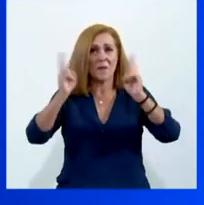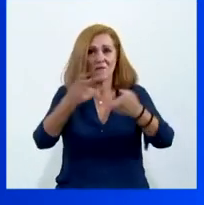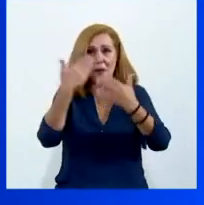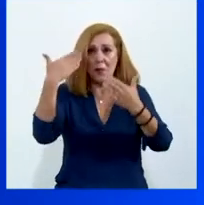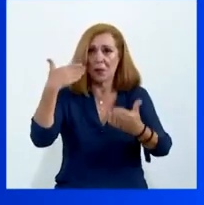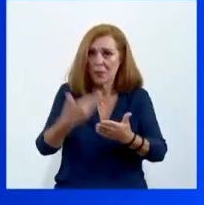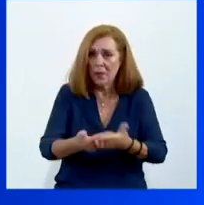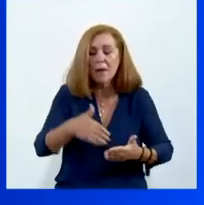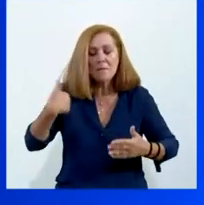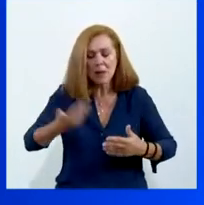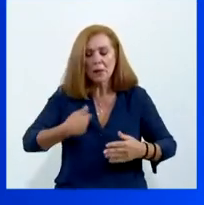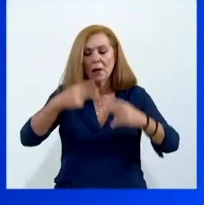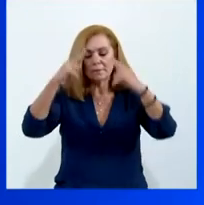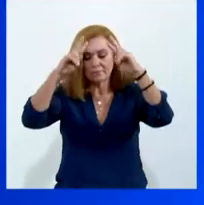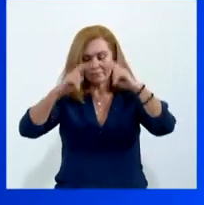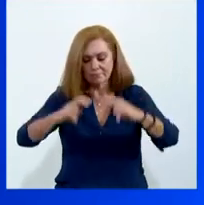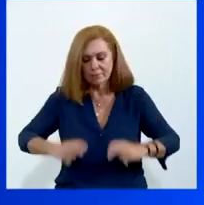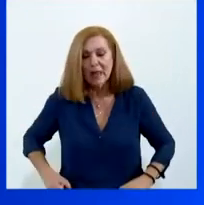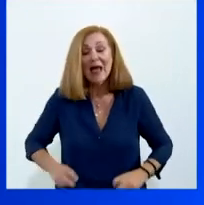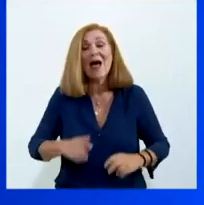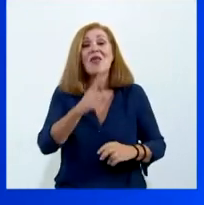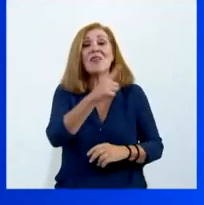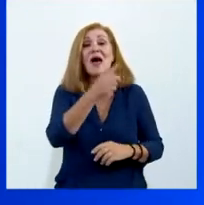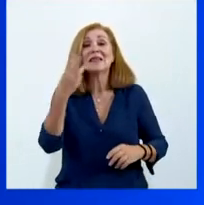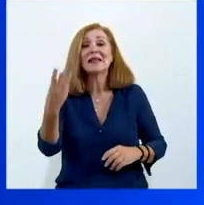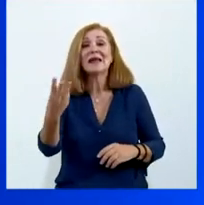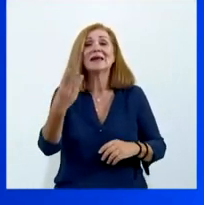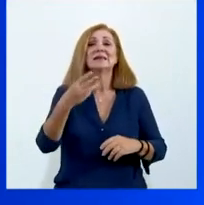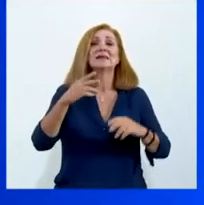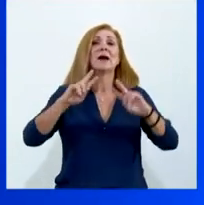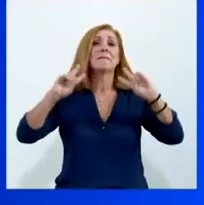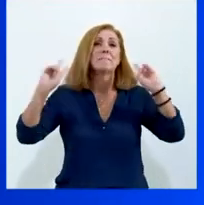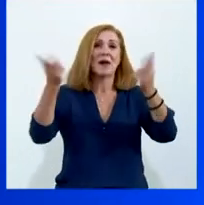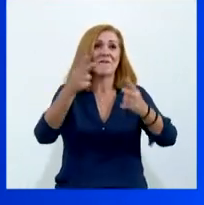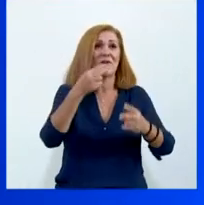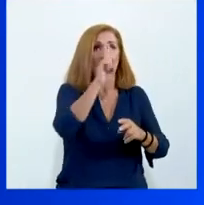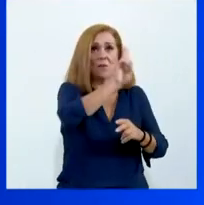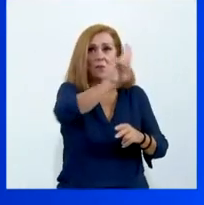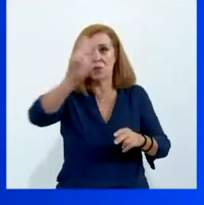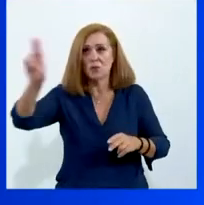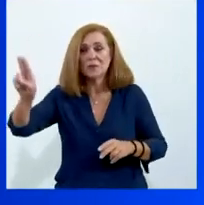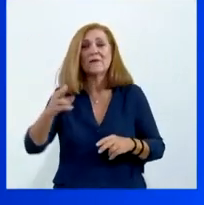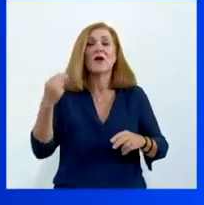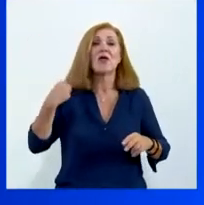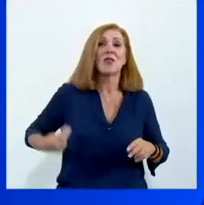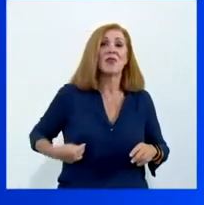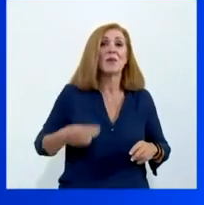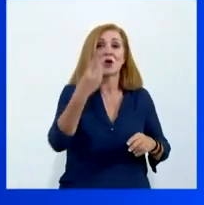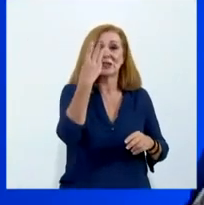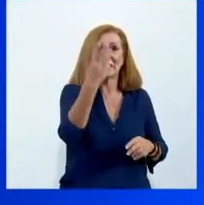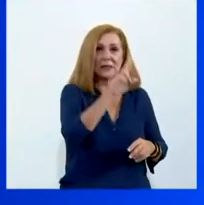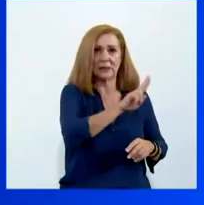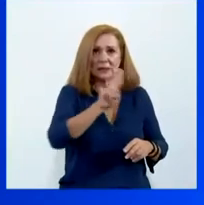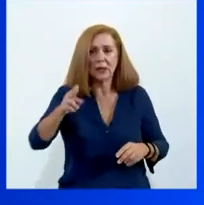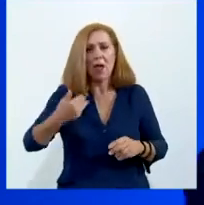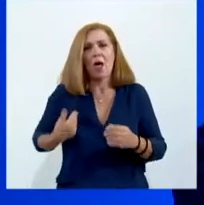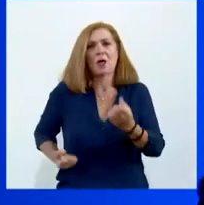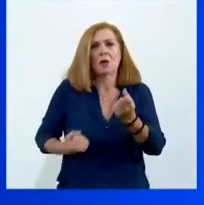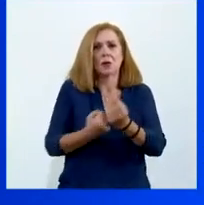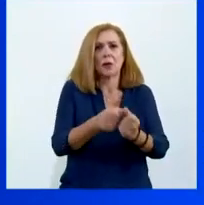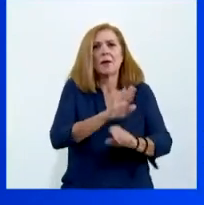δώσει στήριξη σε 13 υποψήφιους περιφερειάρχες και σε 3 δημάρχους, στις 3 μεγάλες πόλεις. Και εκεί σταματάει η εμπλοκή